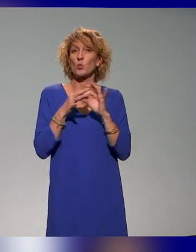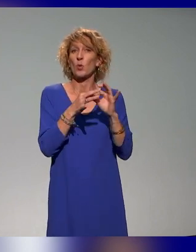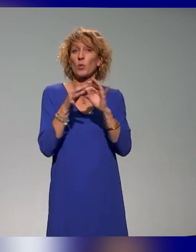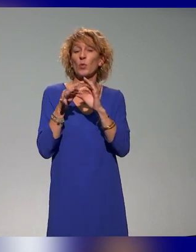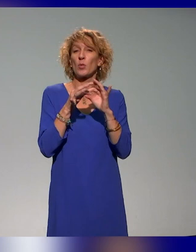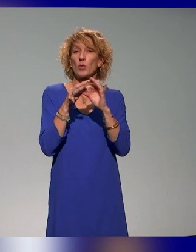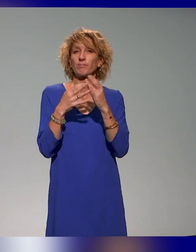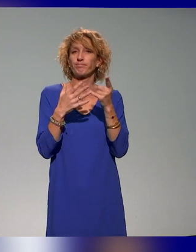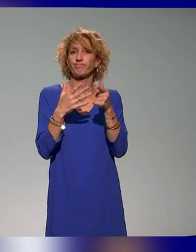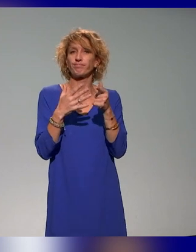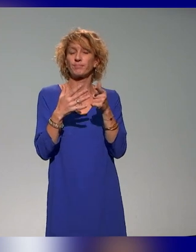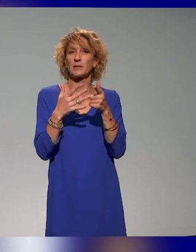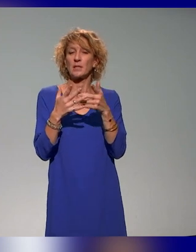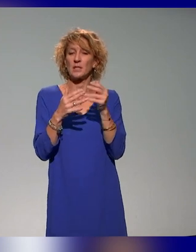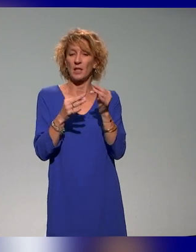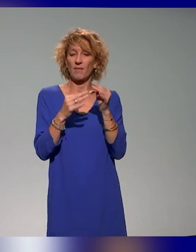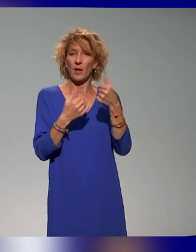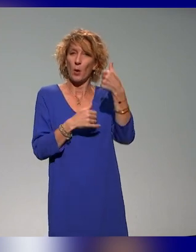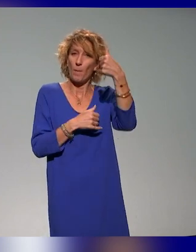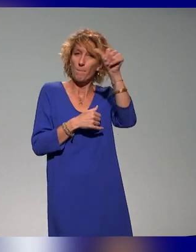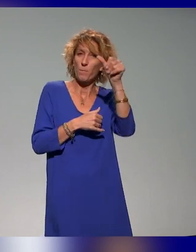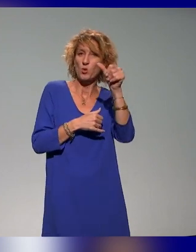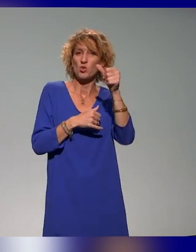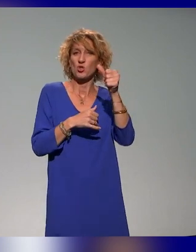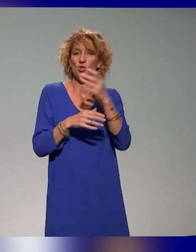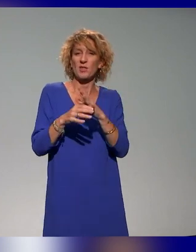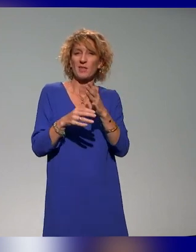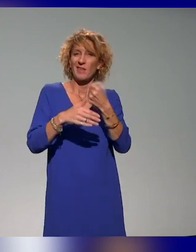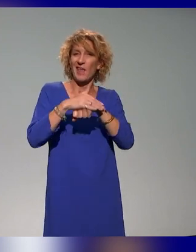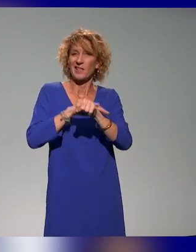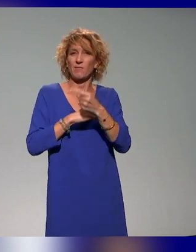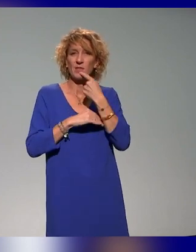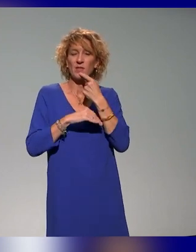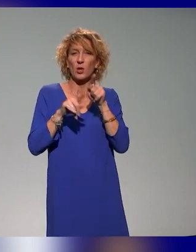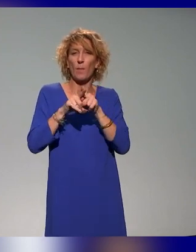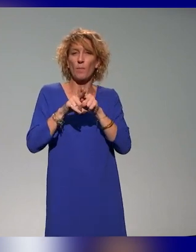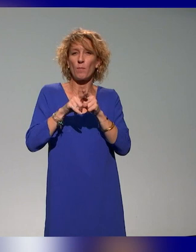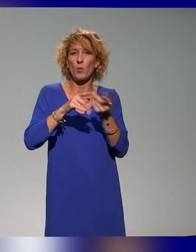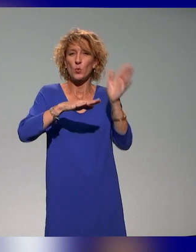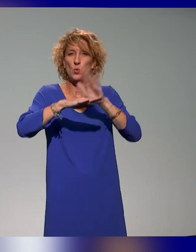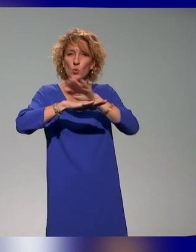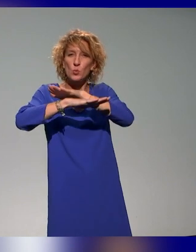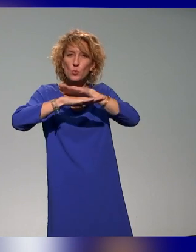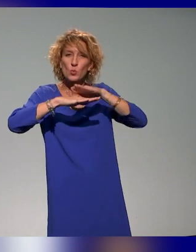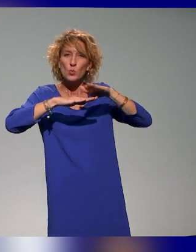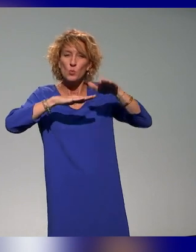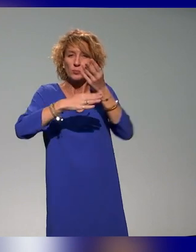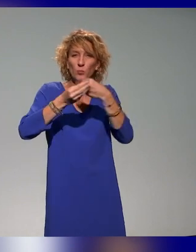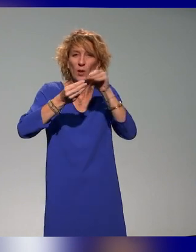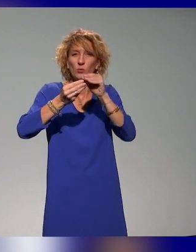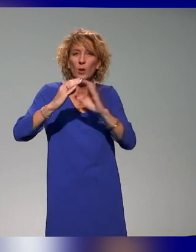base sur le thème Boost natif. Donc, c'est juste une surcouche qui va apporter des compléments de